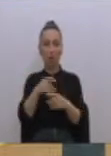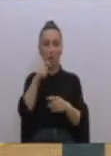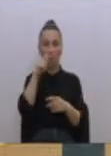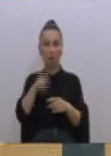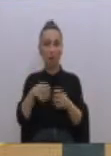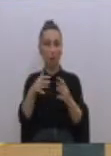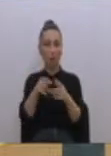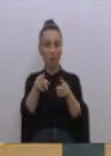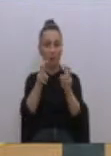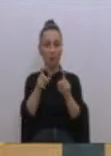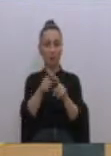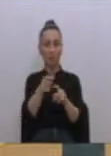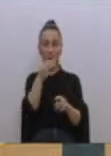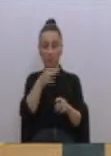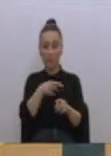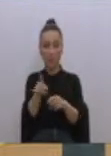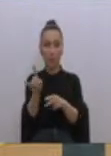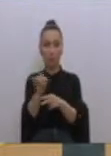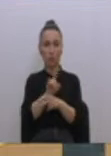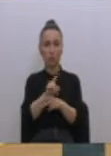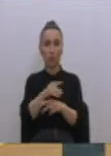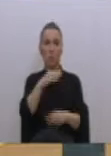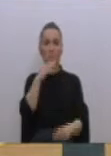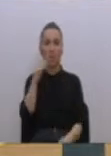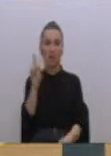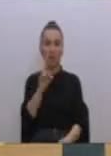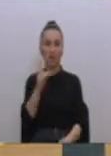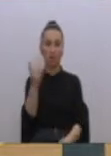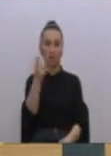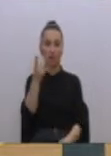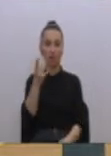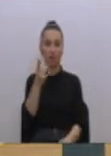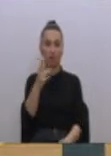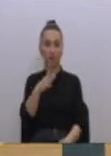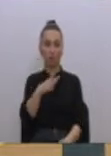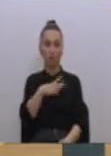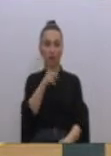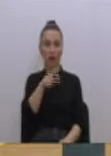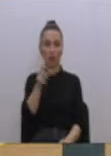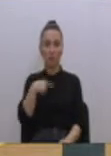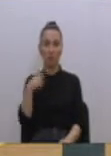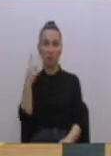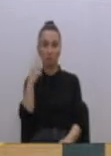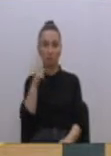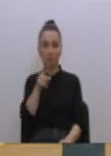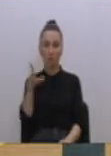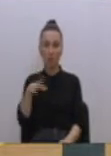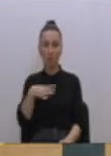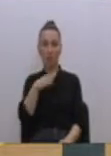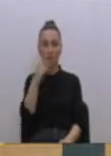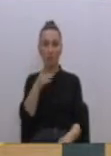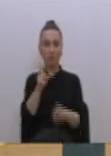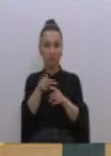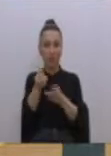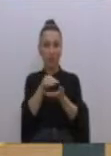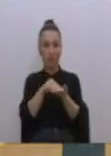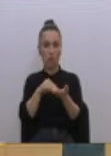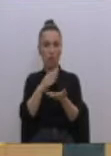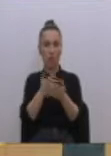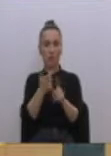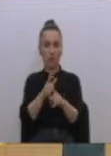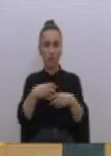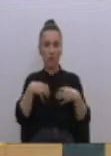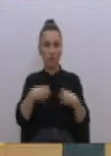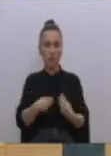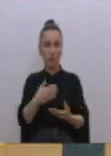se se stăvili, om, se stăvili, arăt hel, da, nu am de nime, adamian izgan, mugismenia, sucre, arăt hel, ime urept, da, zalier Sam